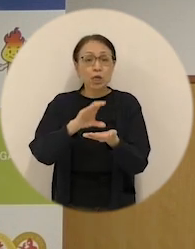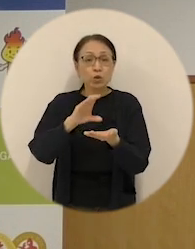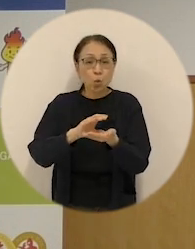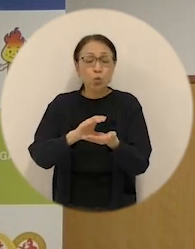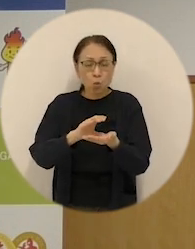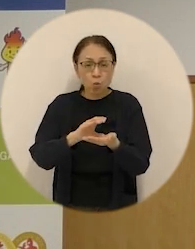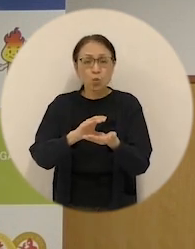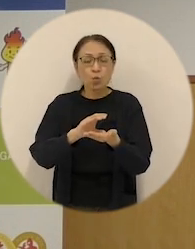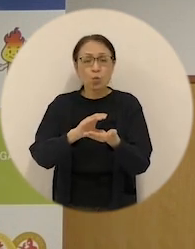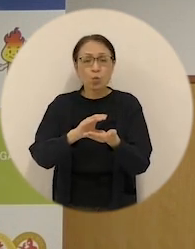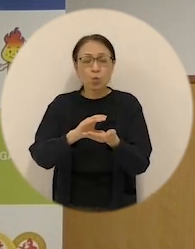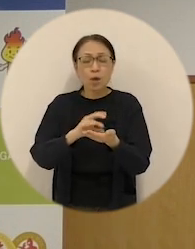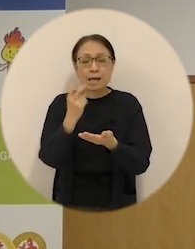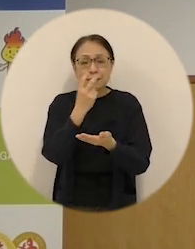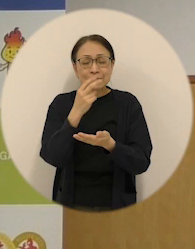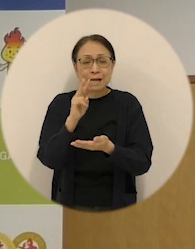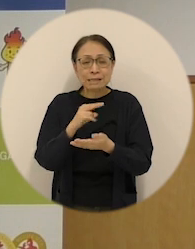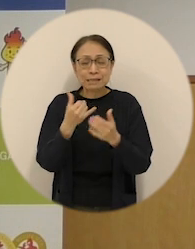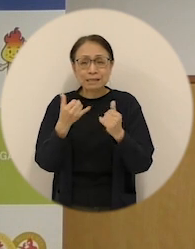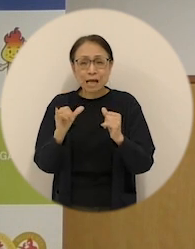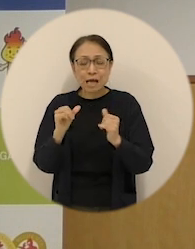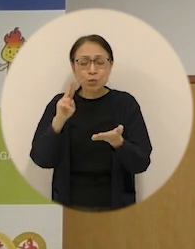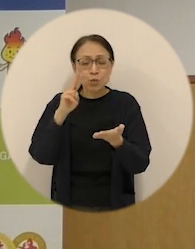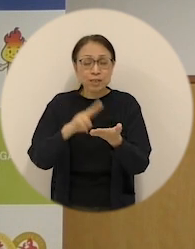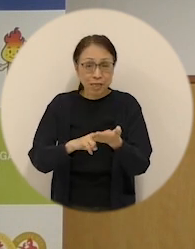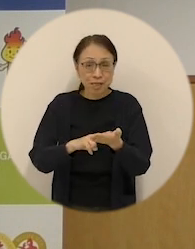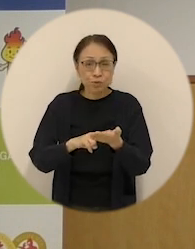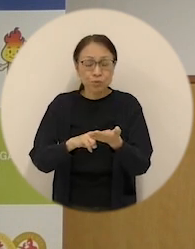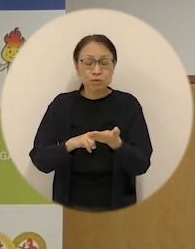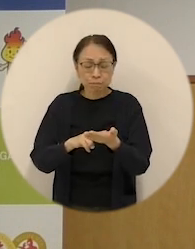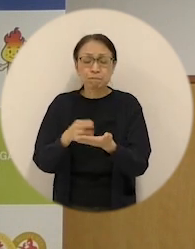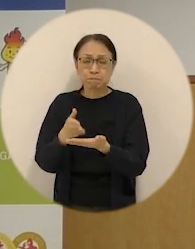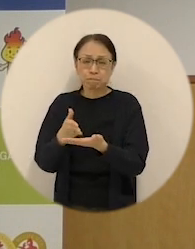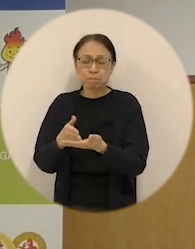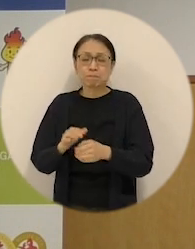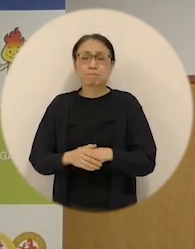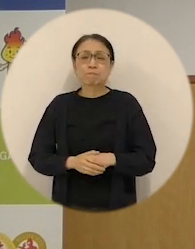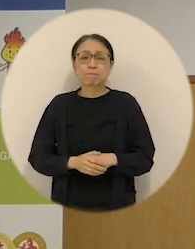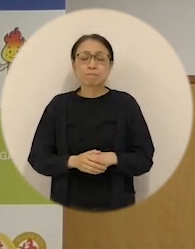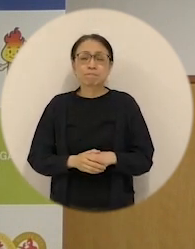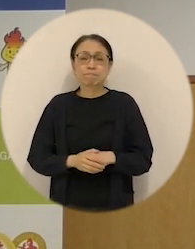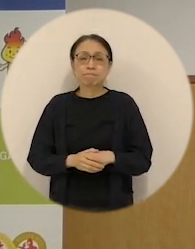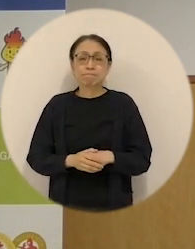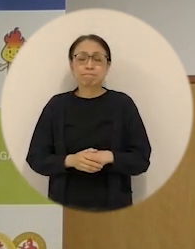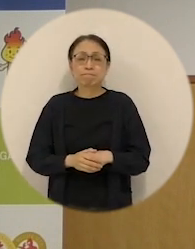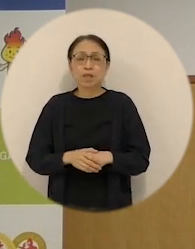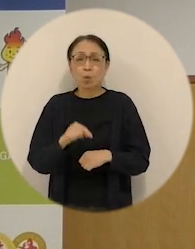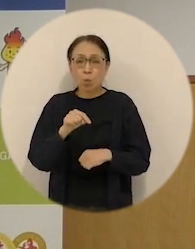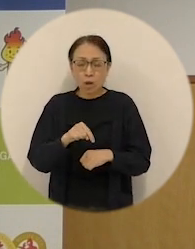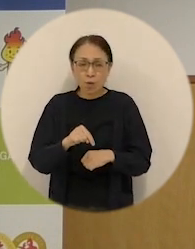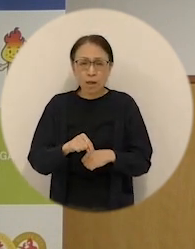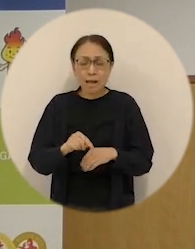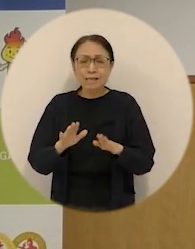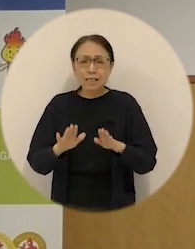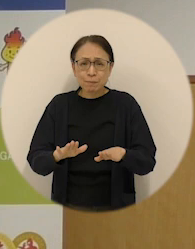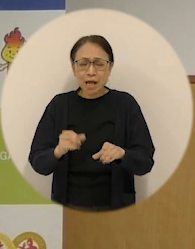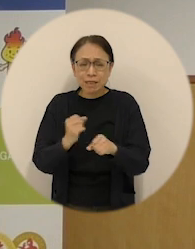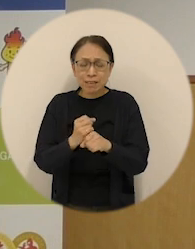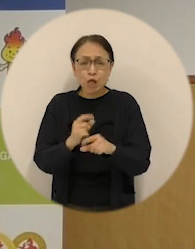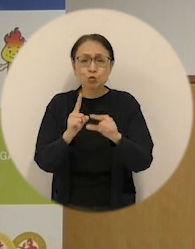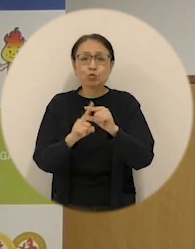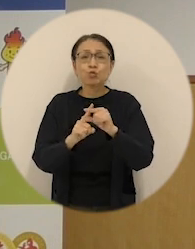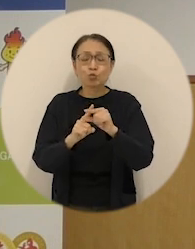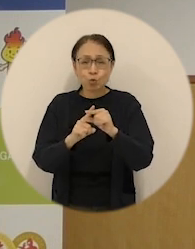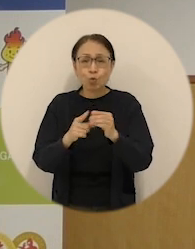の指定管理者の指定についてであります。本案は現在施行中の須